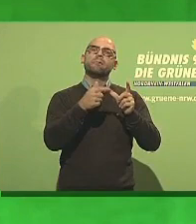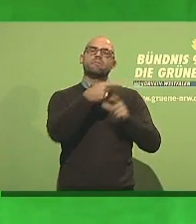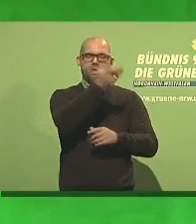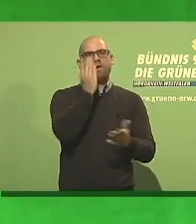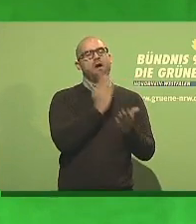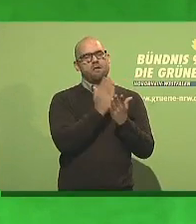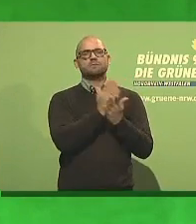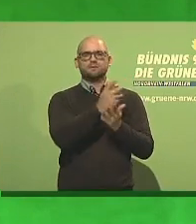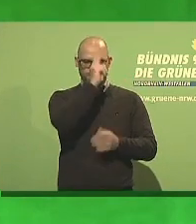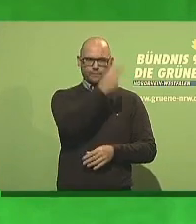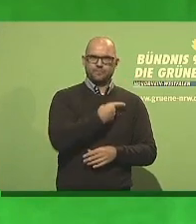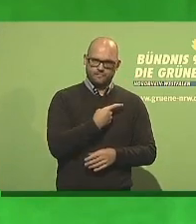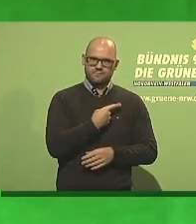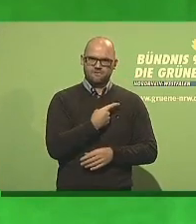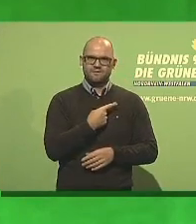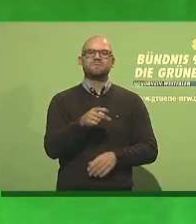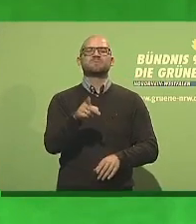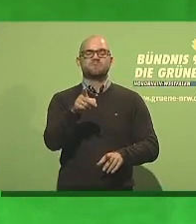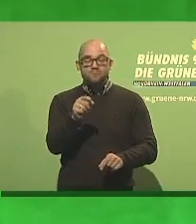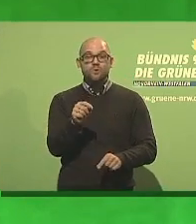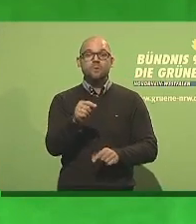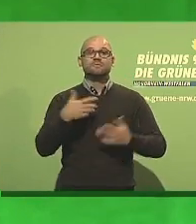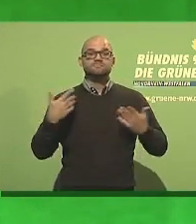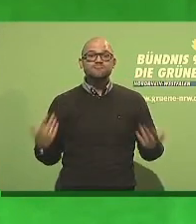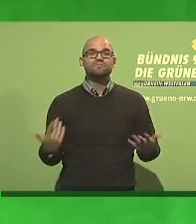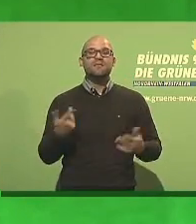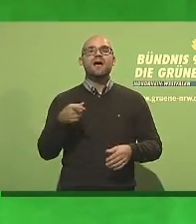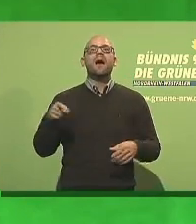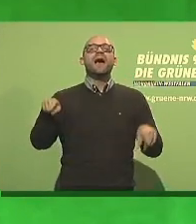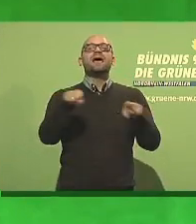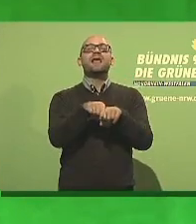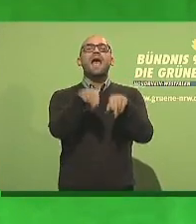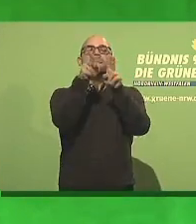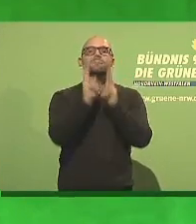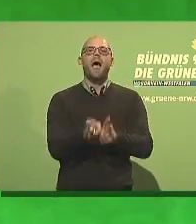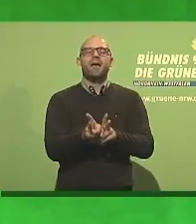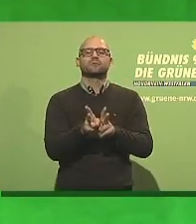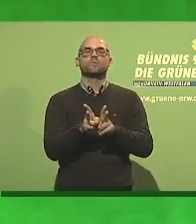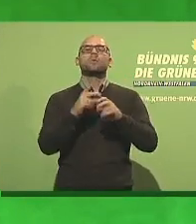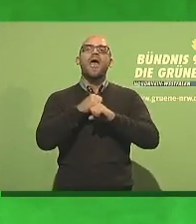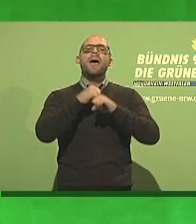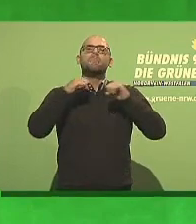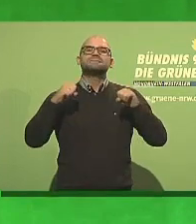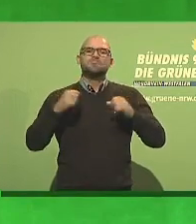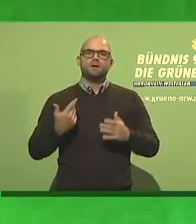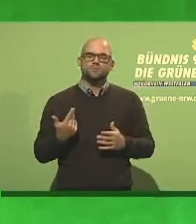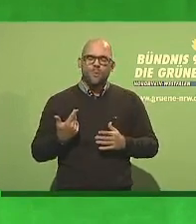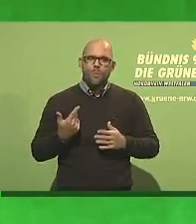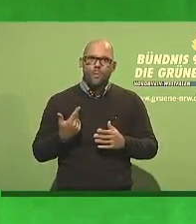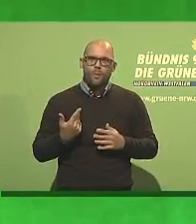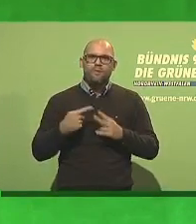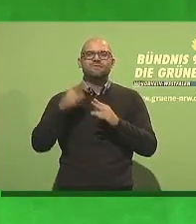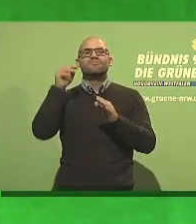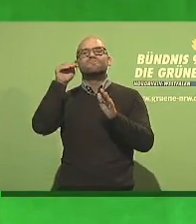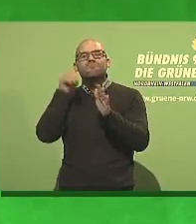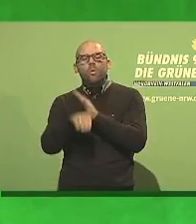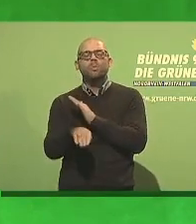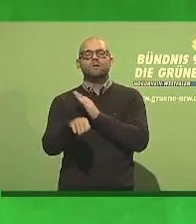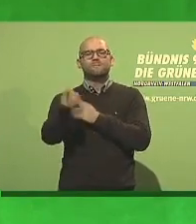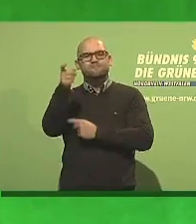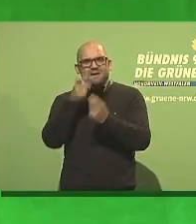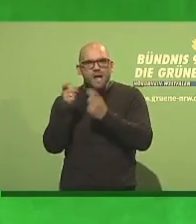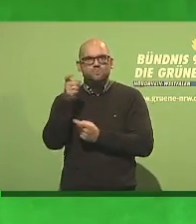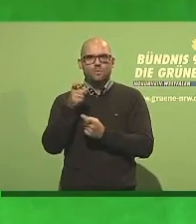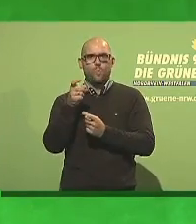doch, wir bleiben bei Gleichberechtigung und Emanzipation der Reformmotor. Bei Flucht, Migration